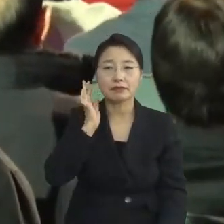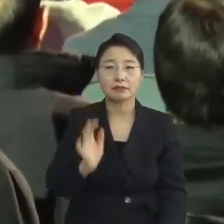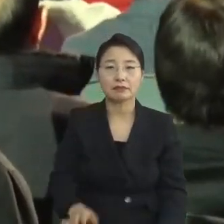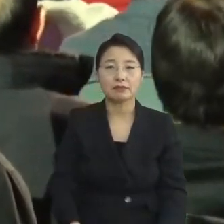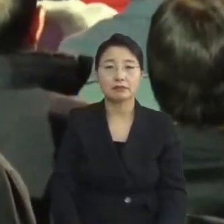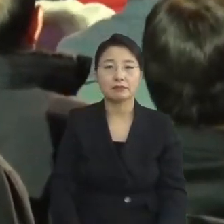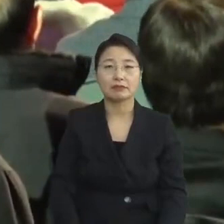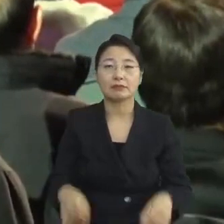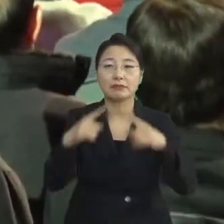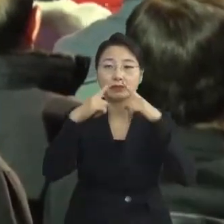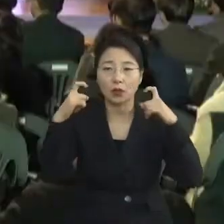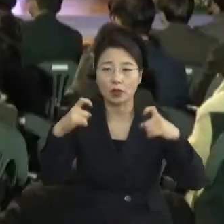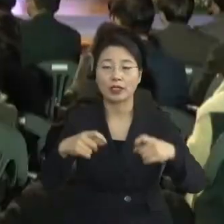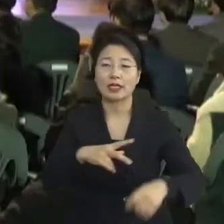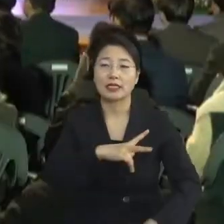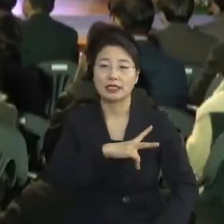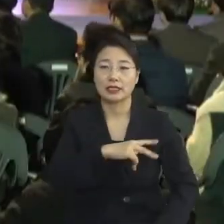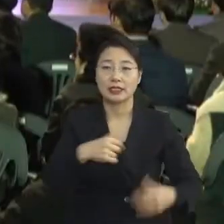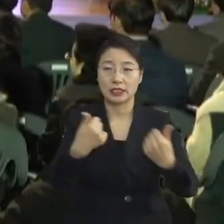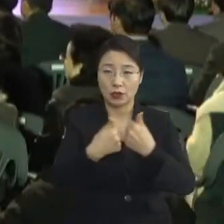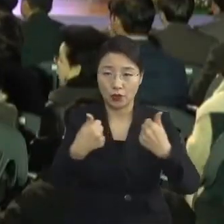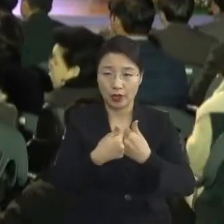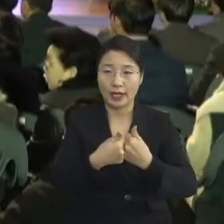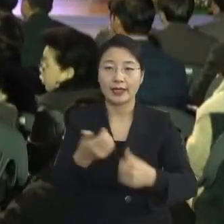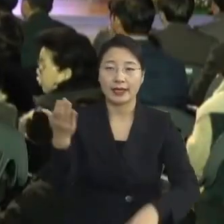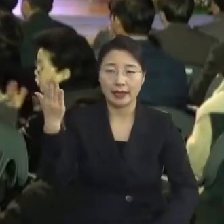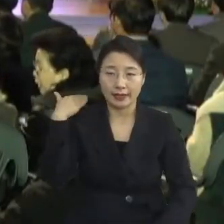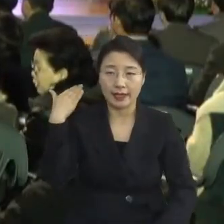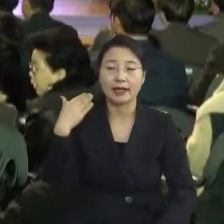네, 동대문구 의회 이현주 전